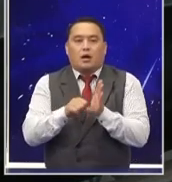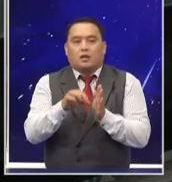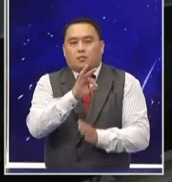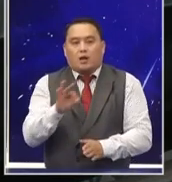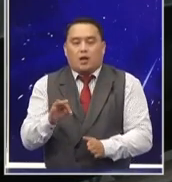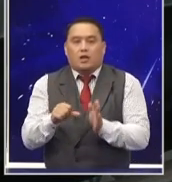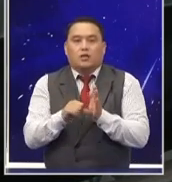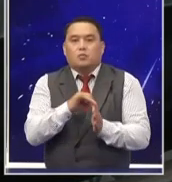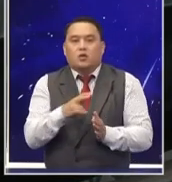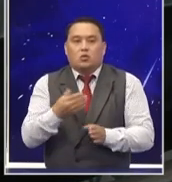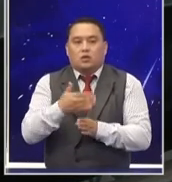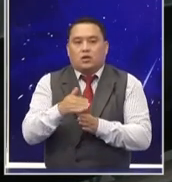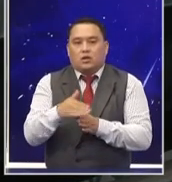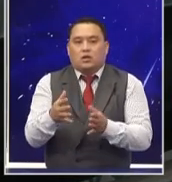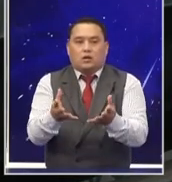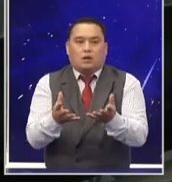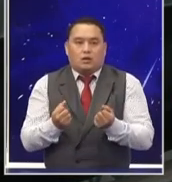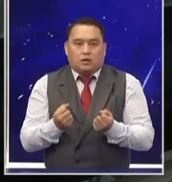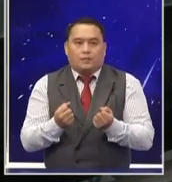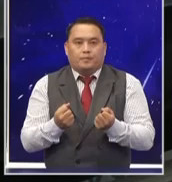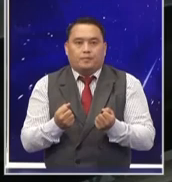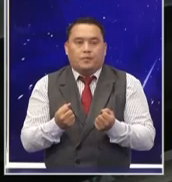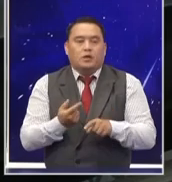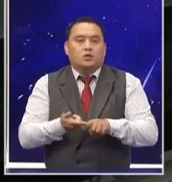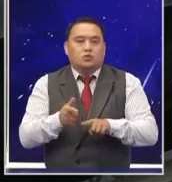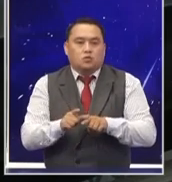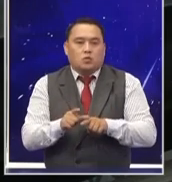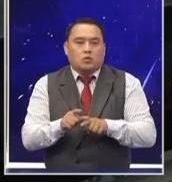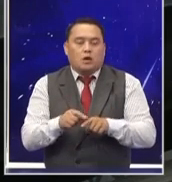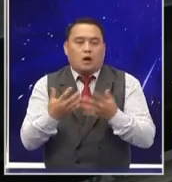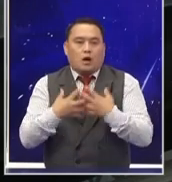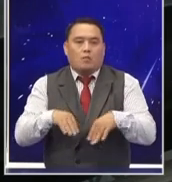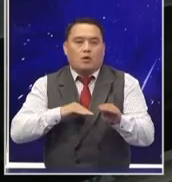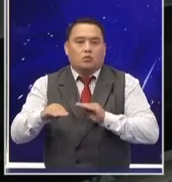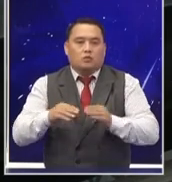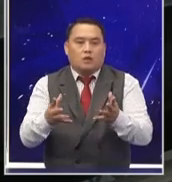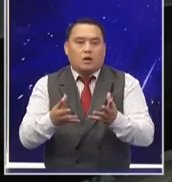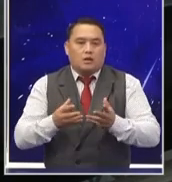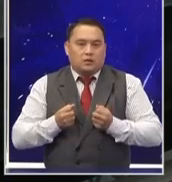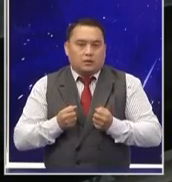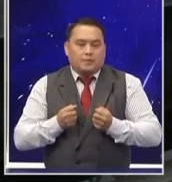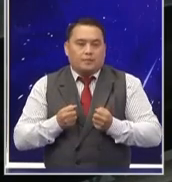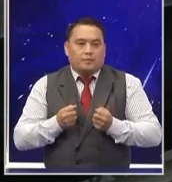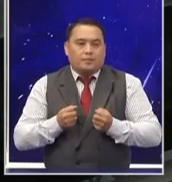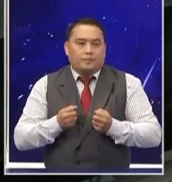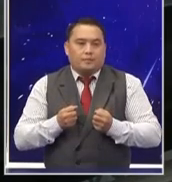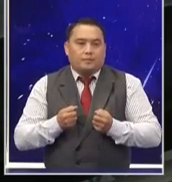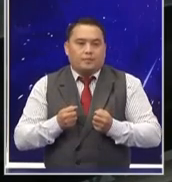6 миллион несие алдық біз. Сол несиеге осы аппарат алдық, осы аппарат кең форматта печат